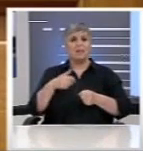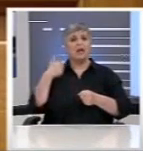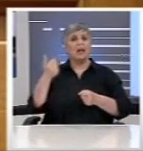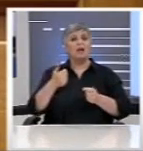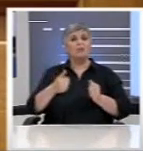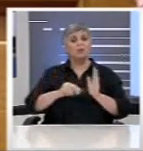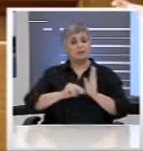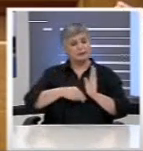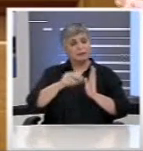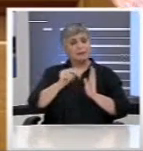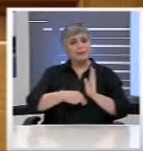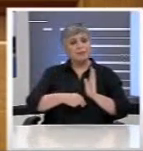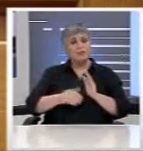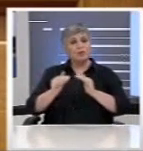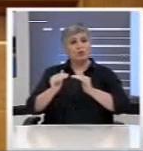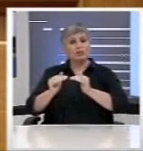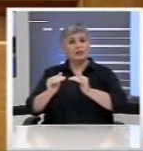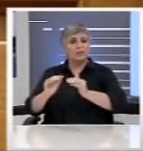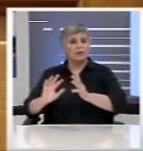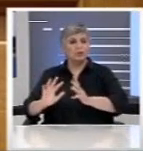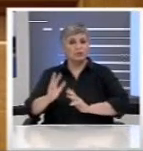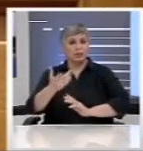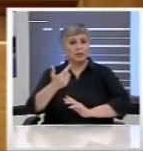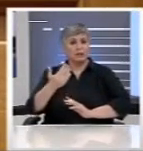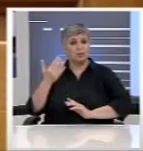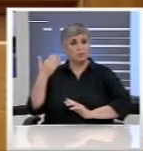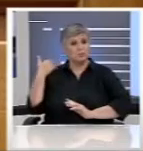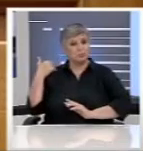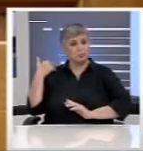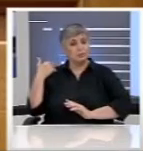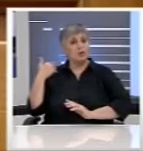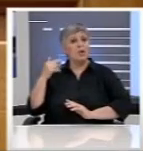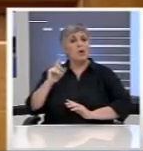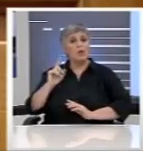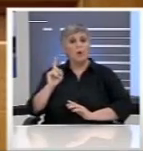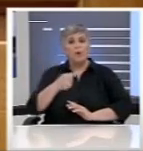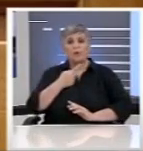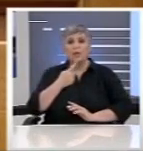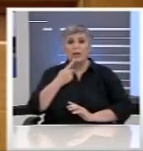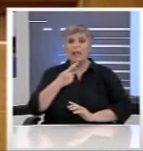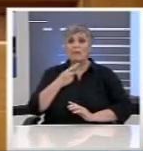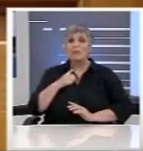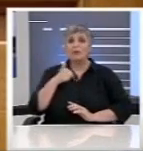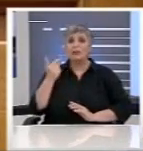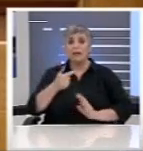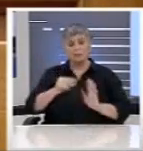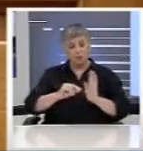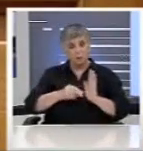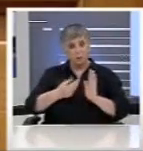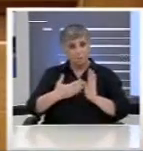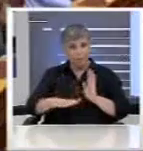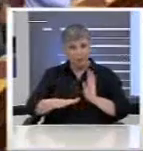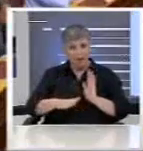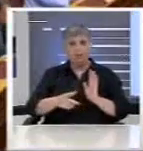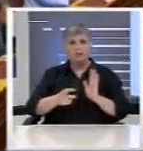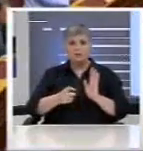Ανάπτυξης, το οποίο όλοι μας και εσείς και εμείς θεωρούμε ότι τις υποχρεώσεις αυτές πρέπει να τις εκπληρώνουμε ως χώρα,